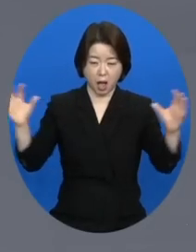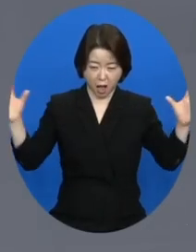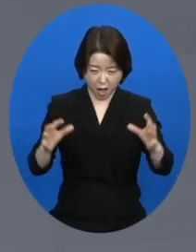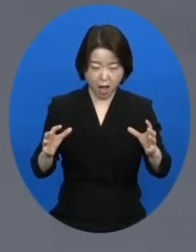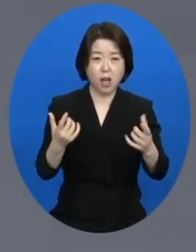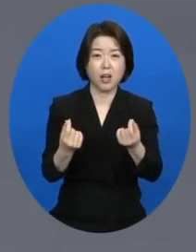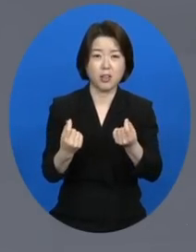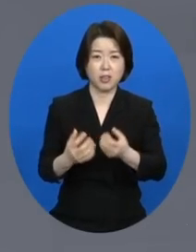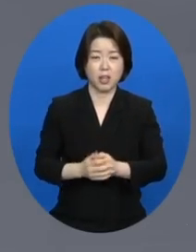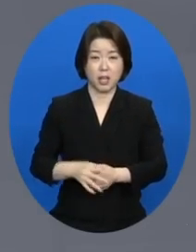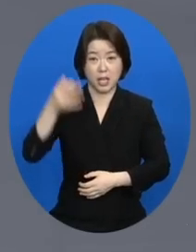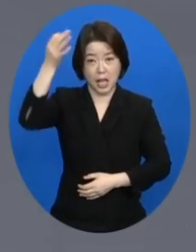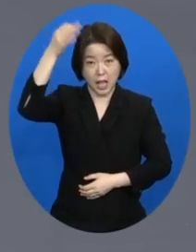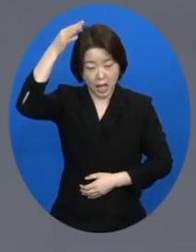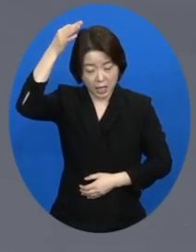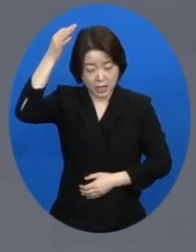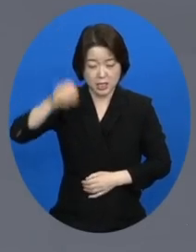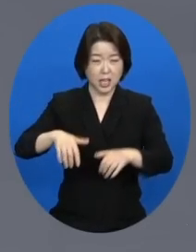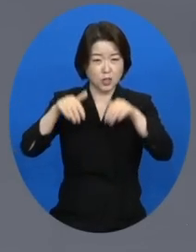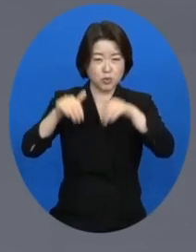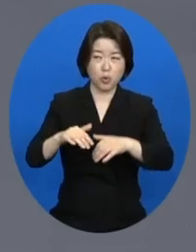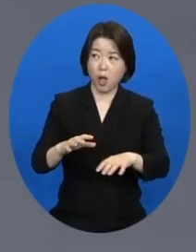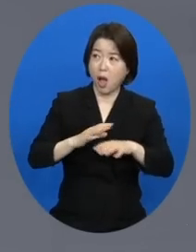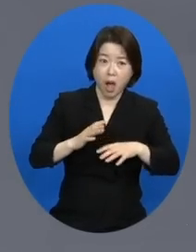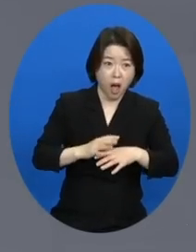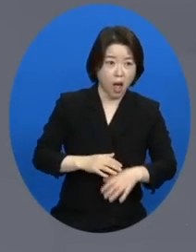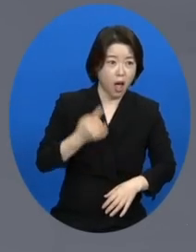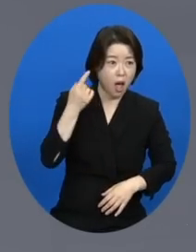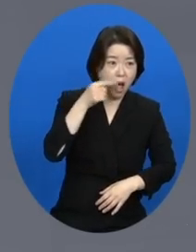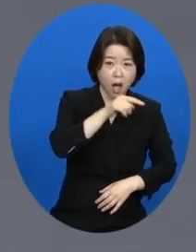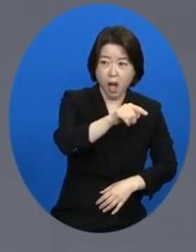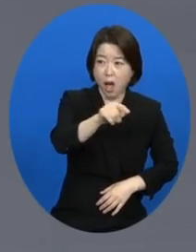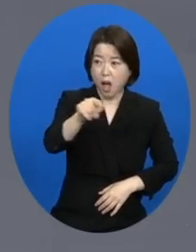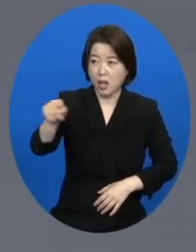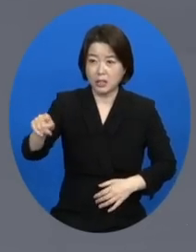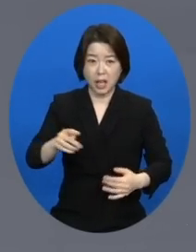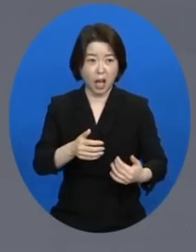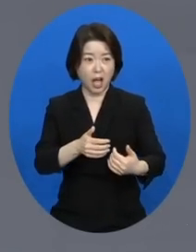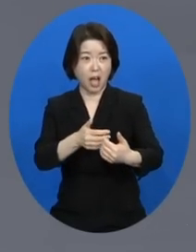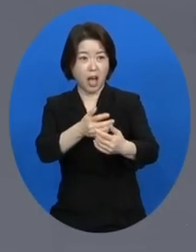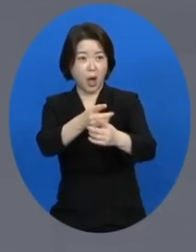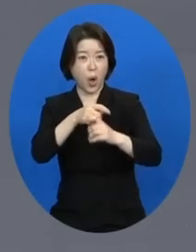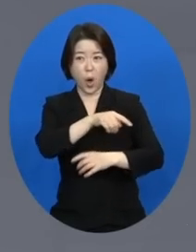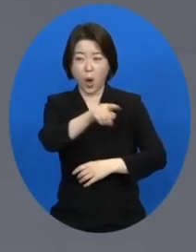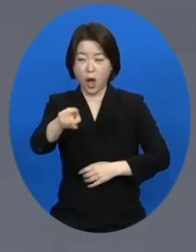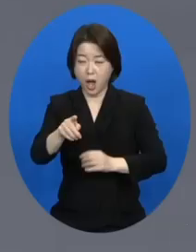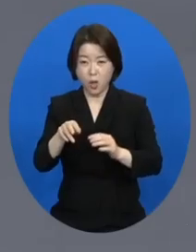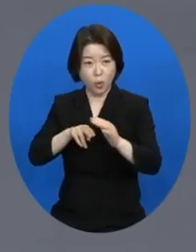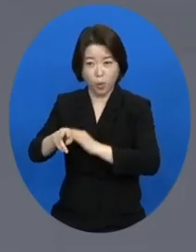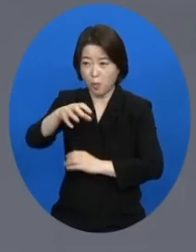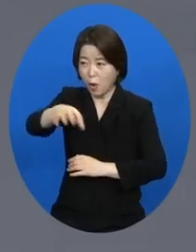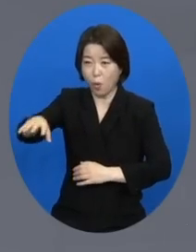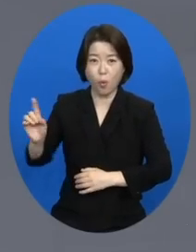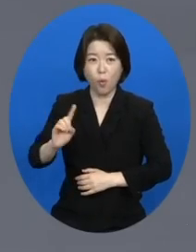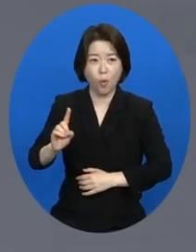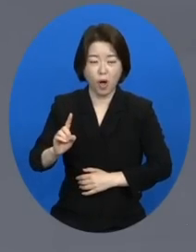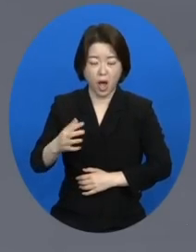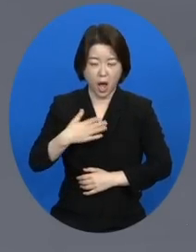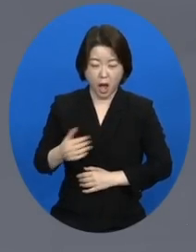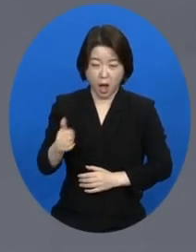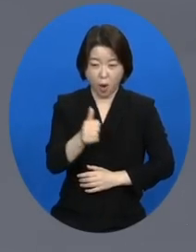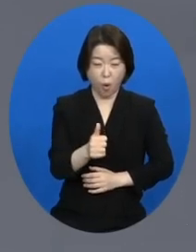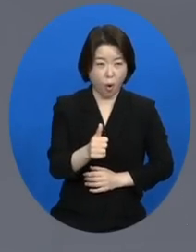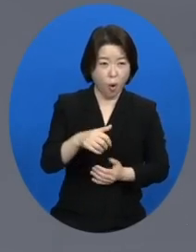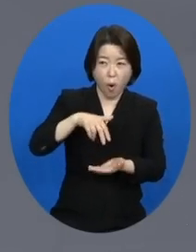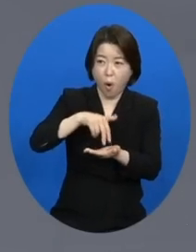종이 두려워하지 않겠습니까? 아, 눈에 보이는 게 다 지금 적들이고 나갈 구멍은 없고 완전 구덩이에 처해져 있는데 어떻게